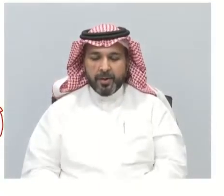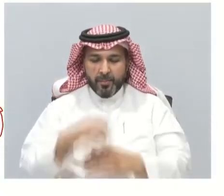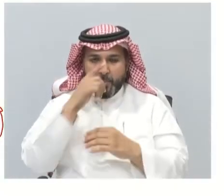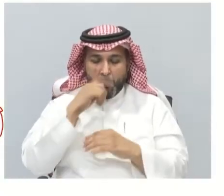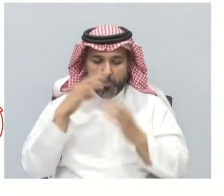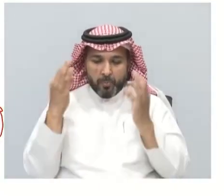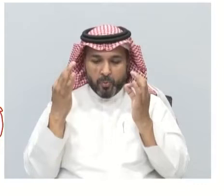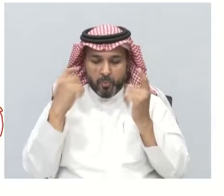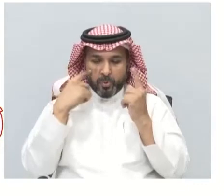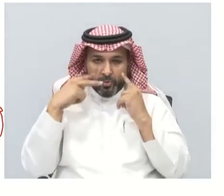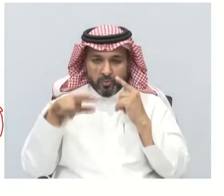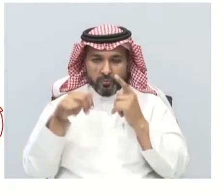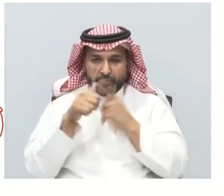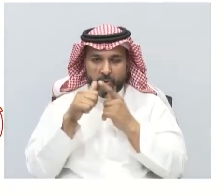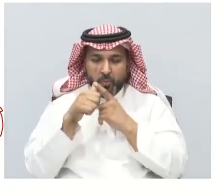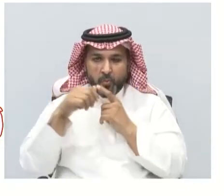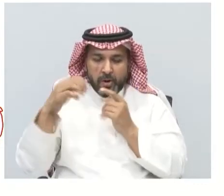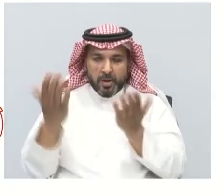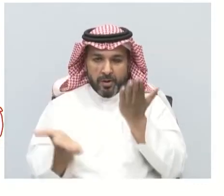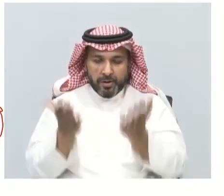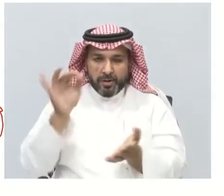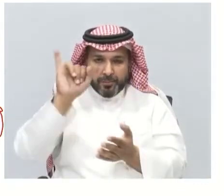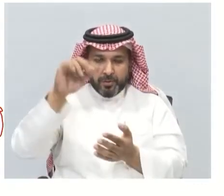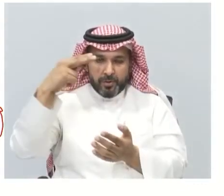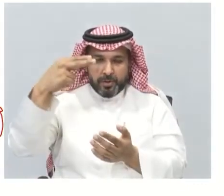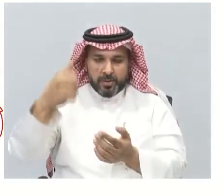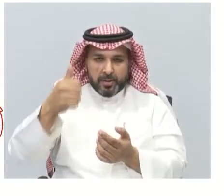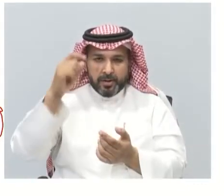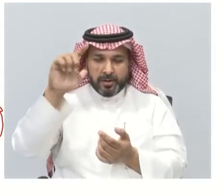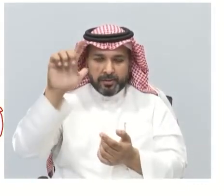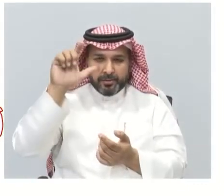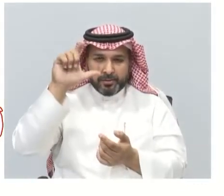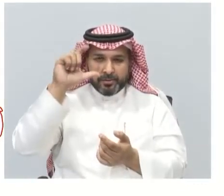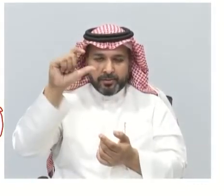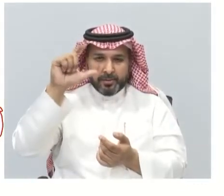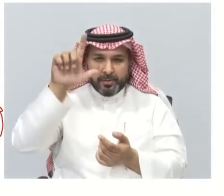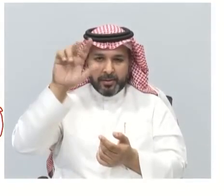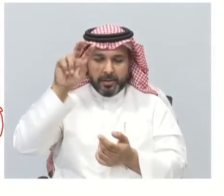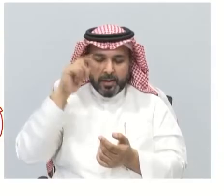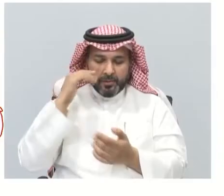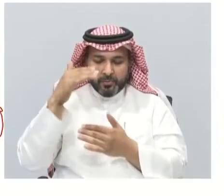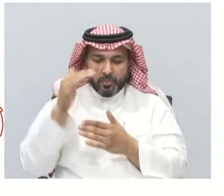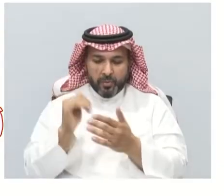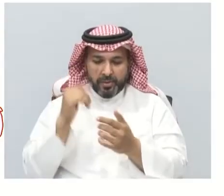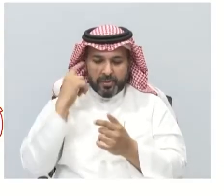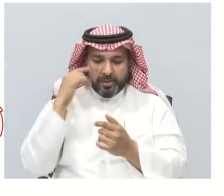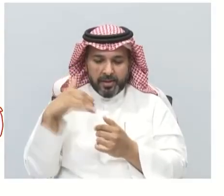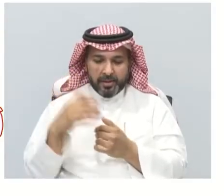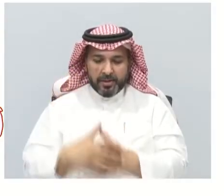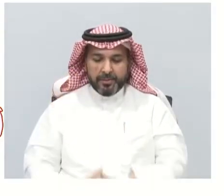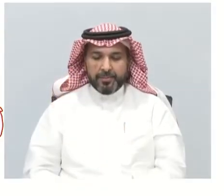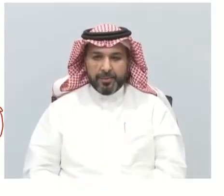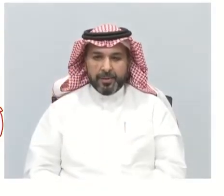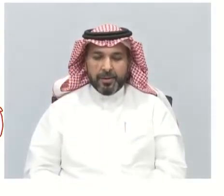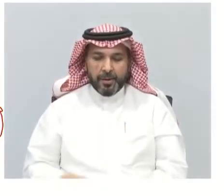اللي هي المعادله الاولى معادله المستقيم ال ثم ناتي بمعادله المستقيم دبليو بعد ما نجيب معادله